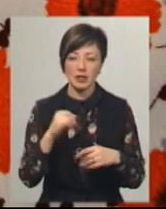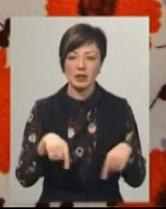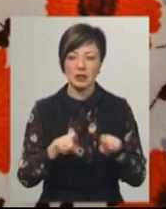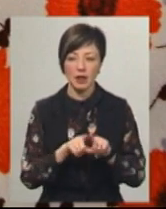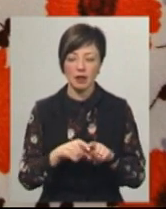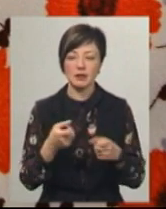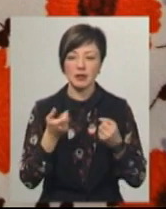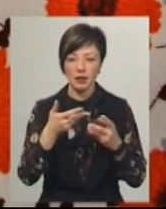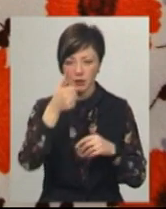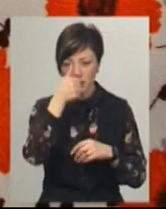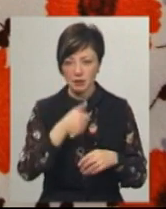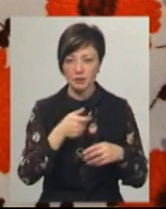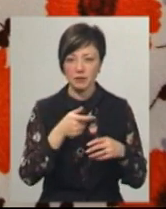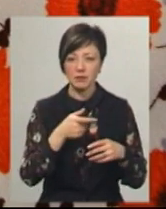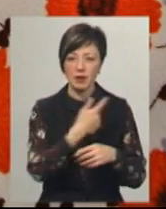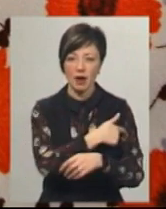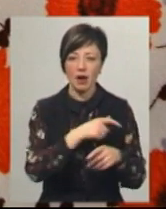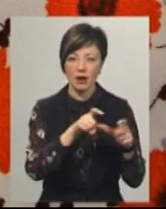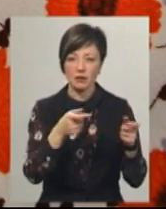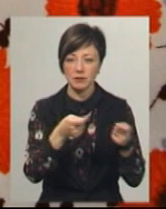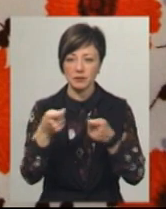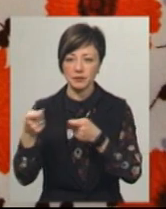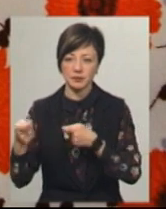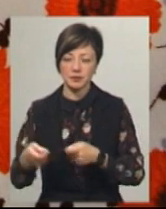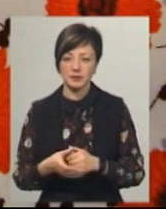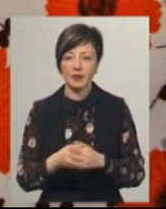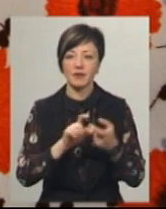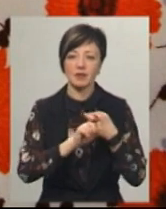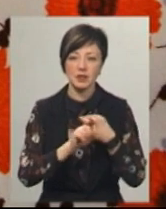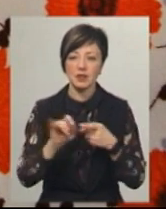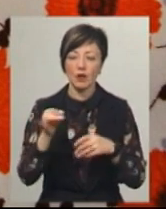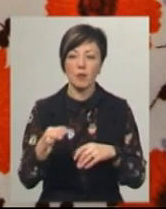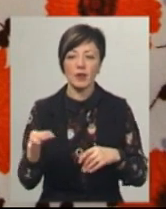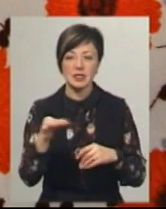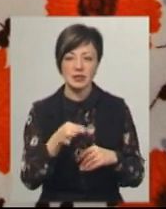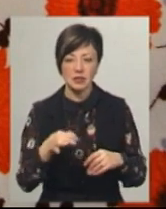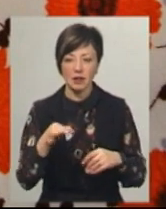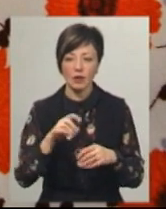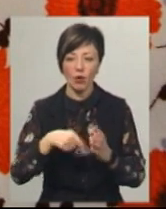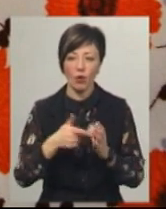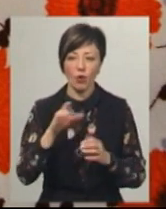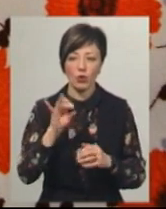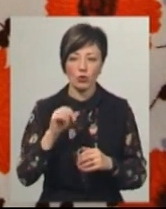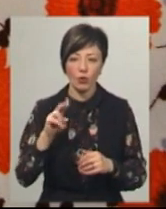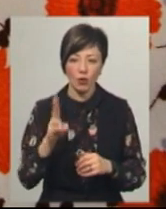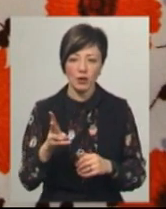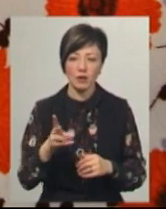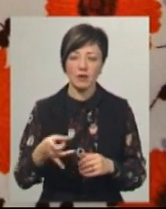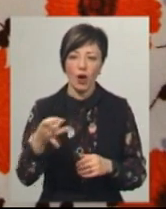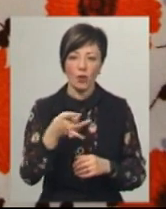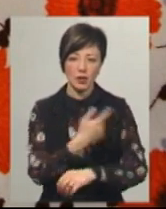так, пару місяців ми по лікарнях, по всіх лікарнях, і в інфекційній, і в обласній, і в Городку, в районній